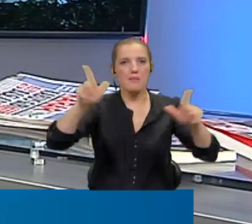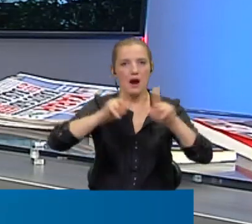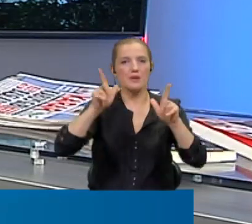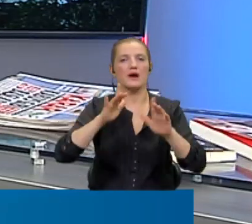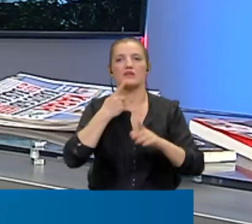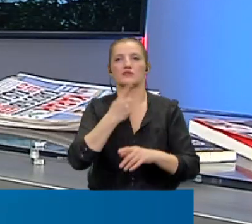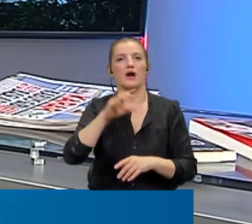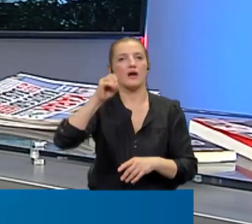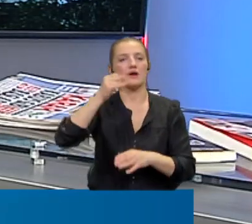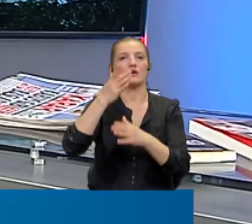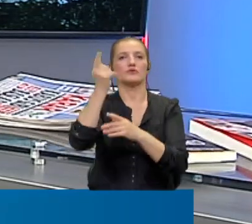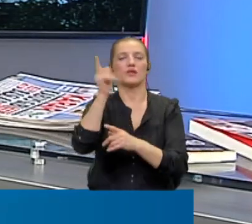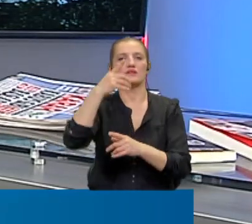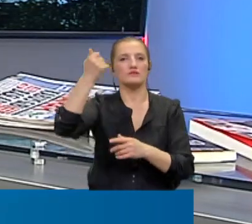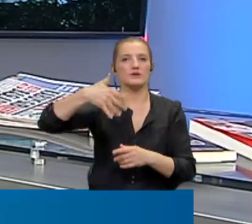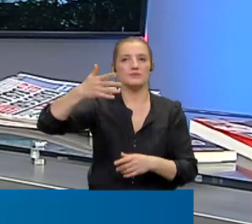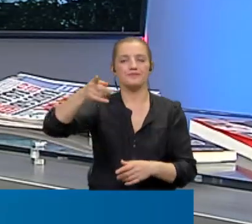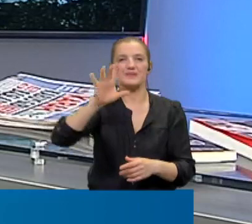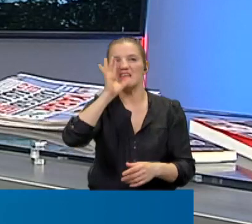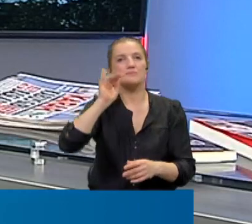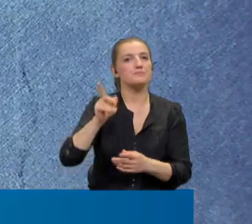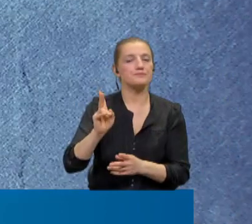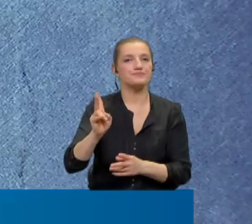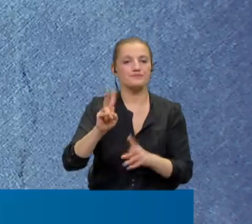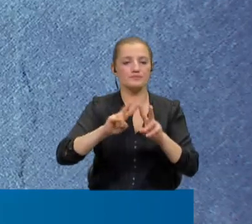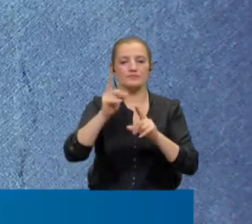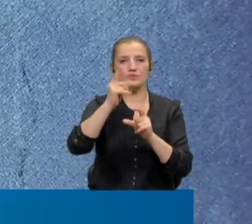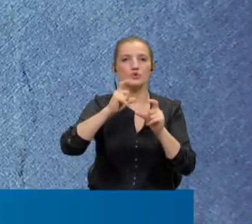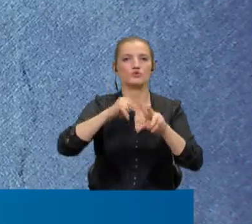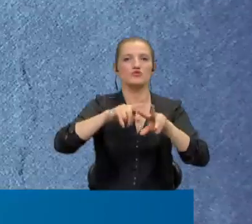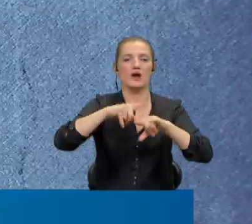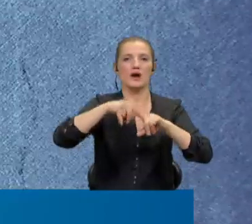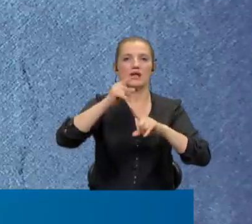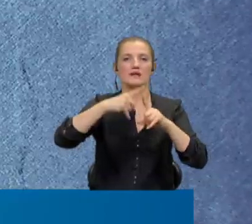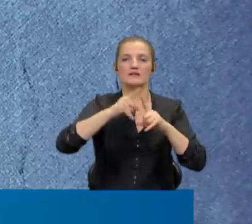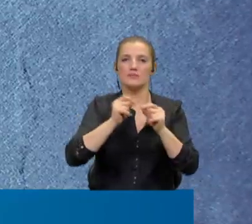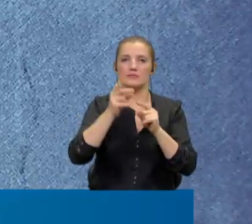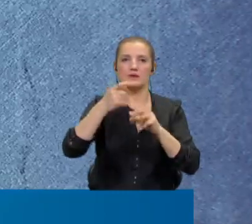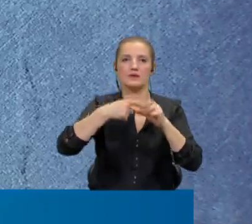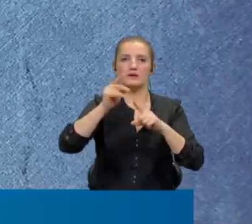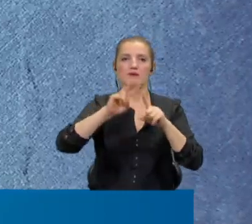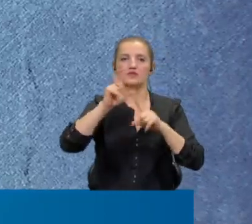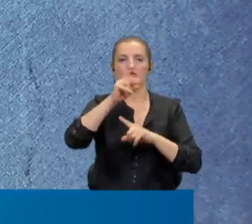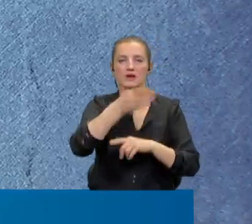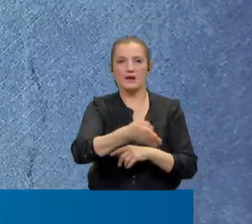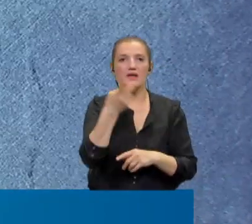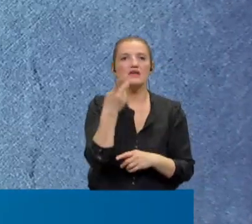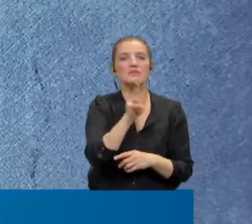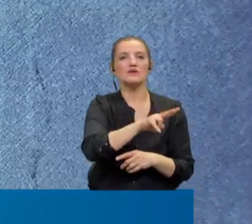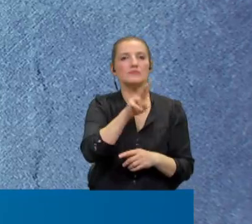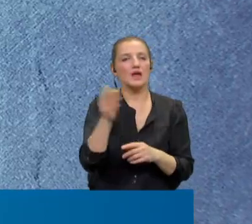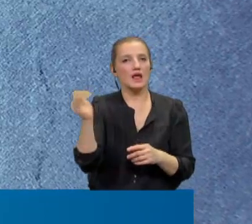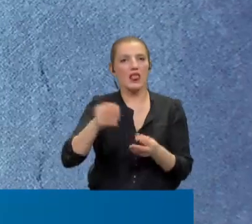etmeyin diyor AK Partili yöneticiler Kim onlar mesela Mücahit birinci 2022'de gelen zamlarla ilgili